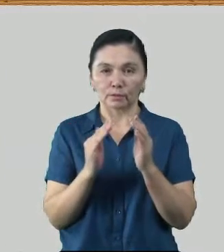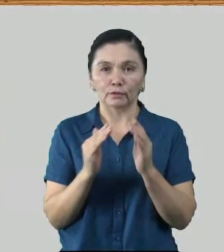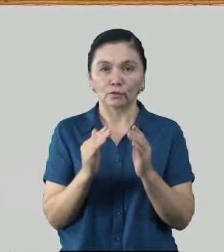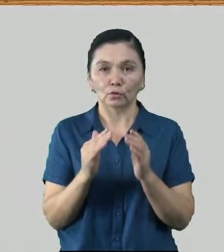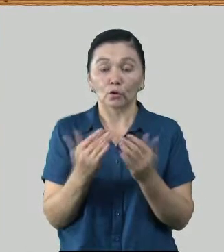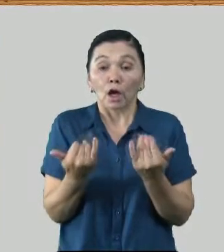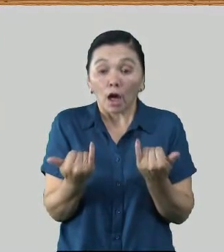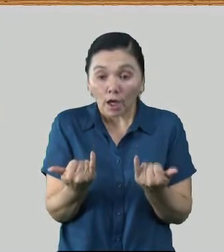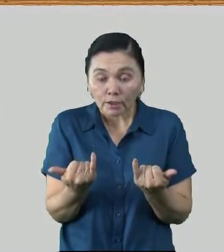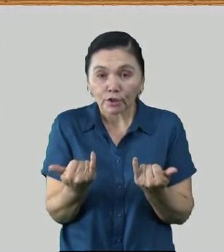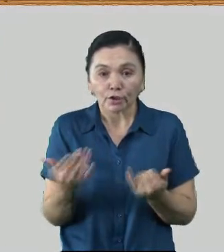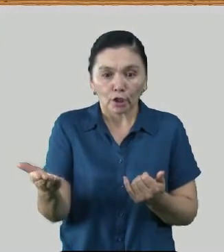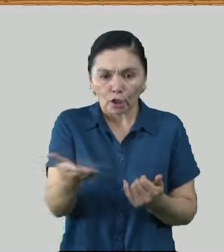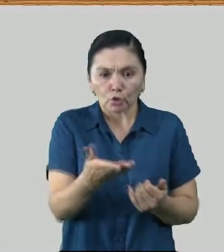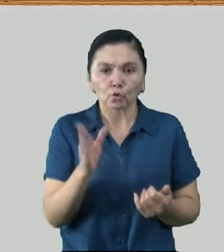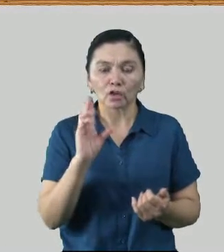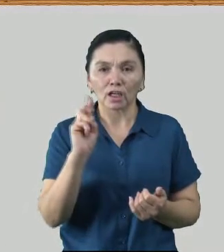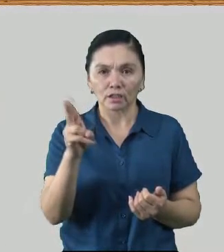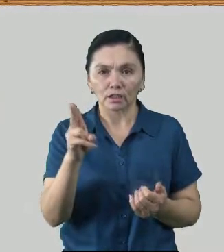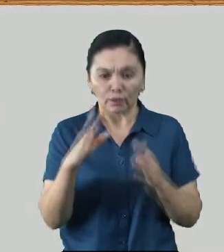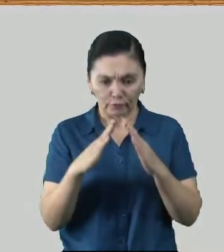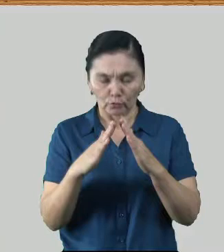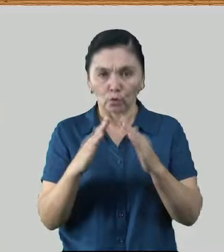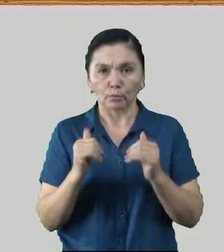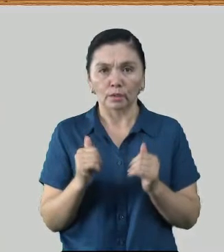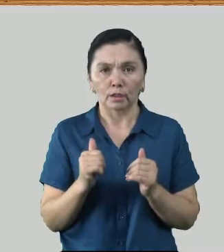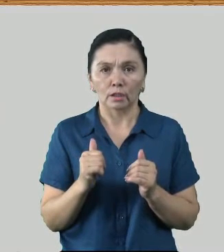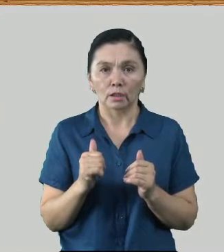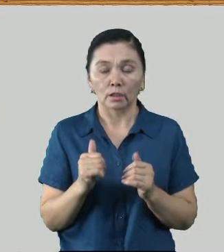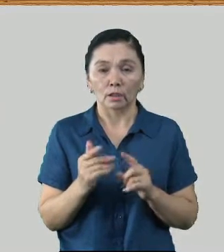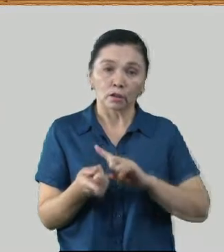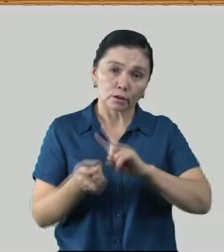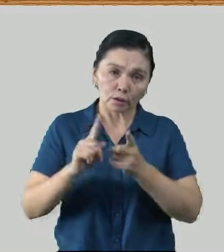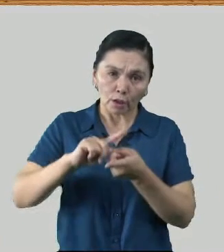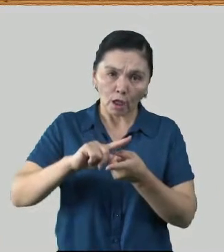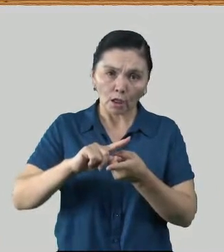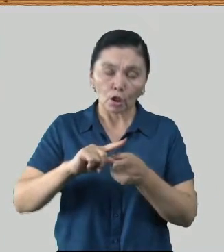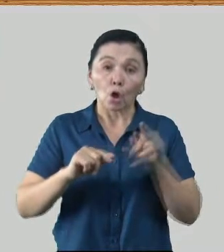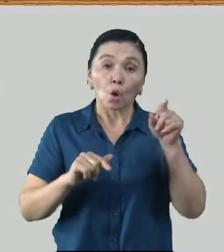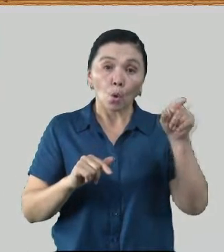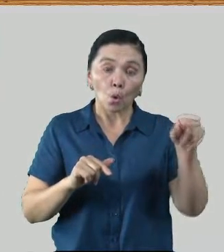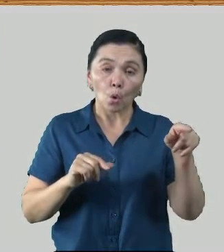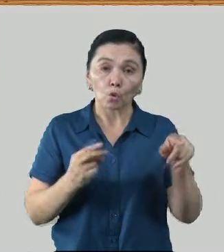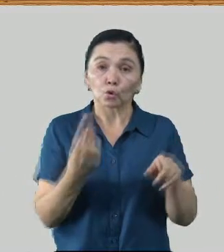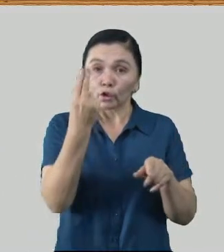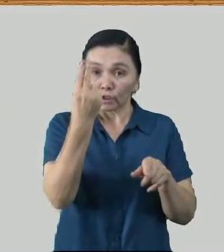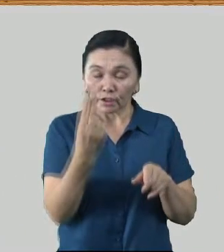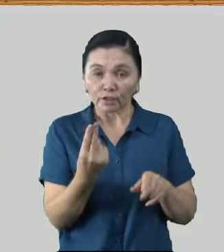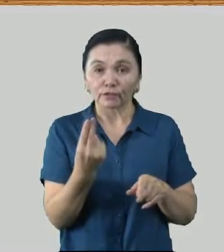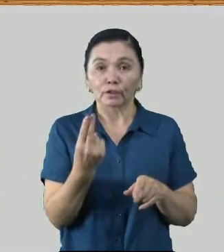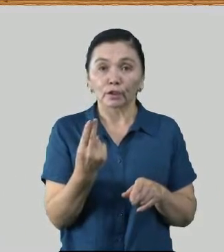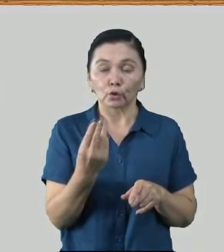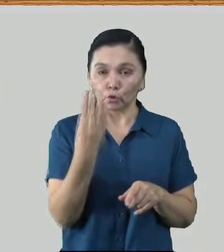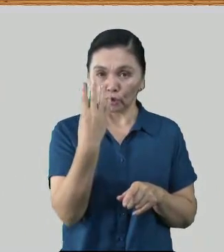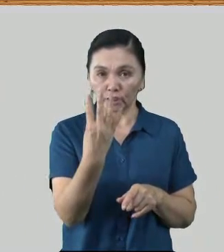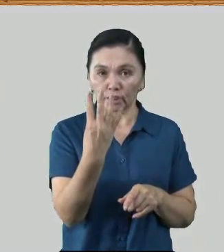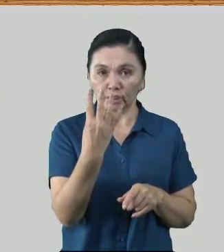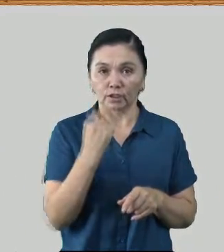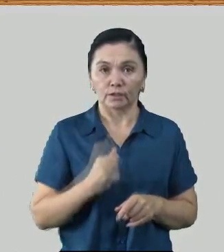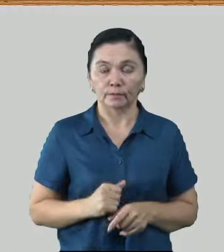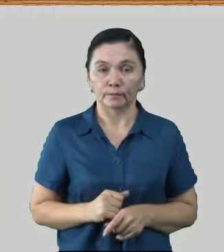И теперь у нас в квартире стал он цифрою